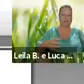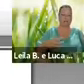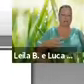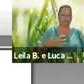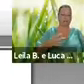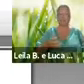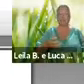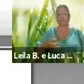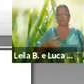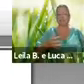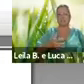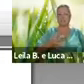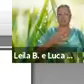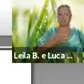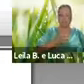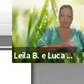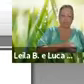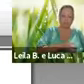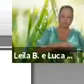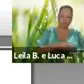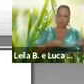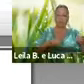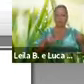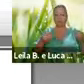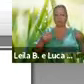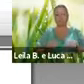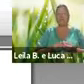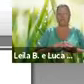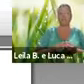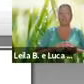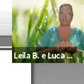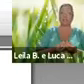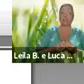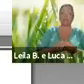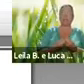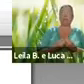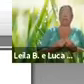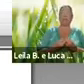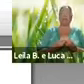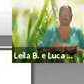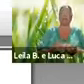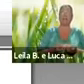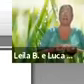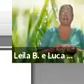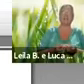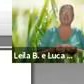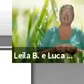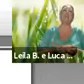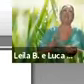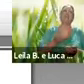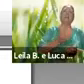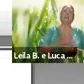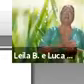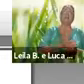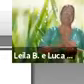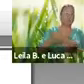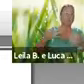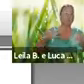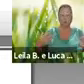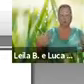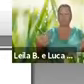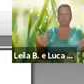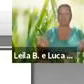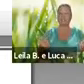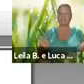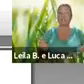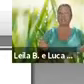così, utilizzato nel senso che l'energia di quel corpo viene utilizzata, del medium viene utilizzata, então